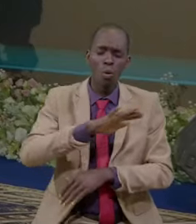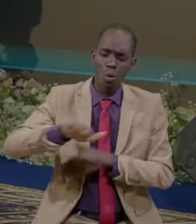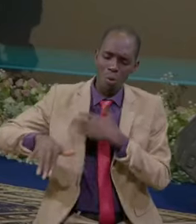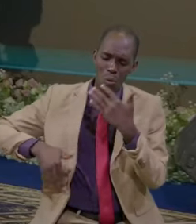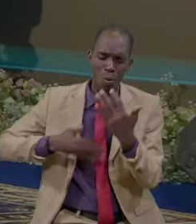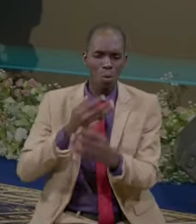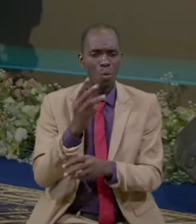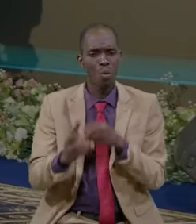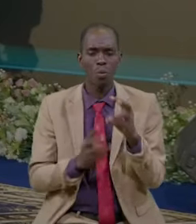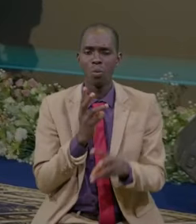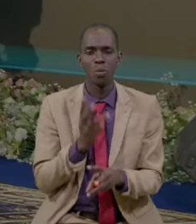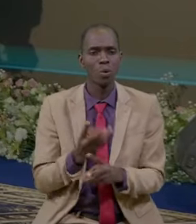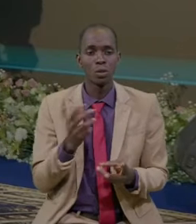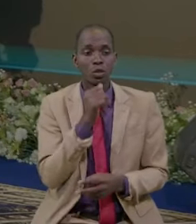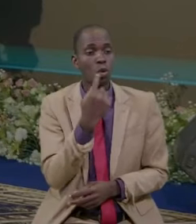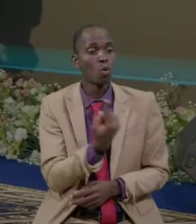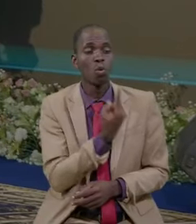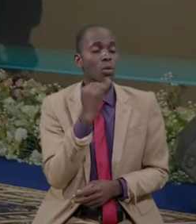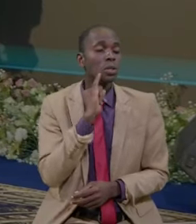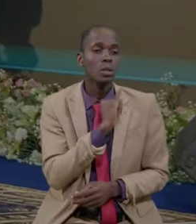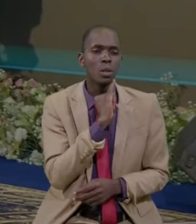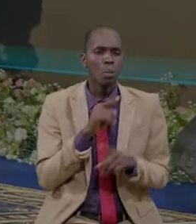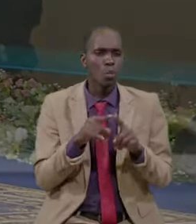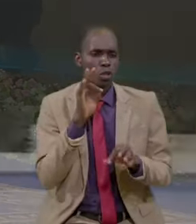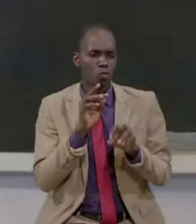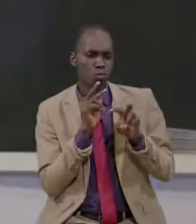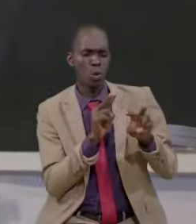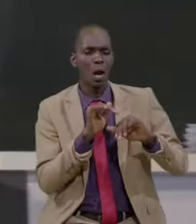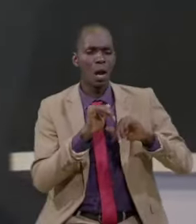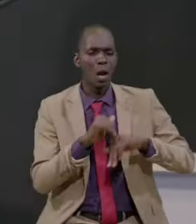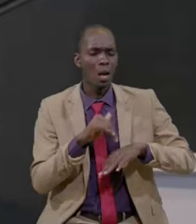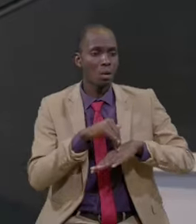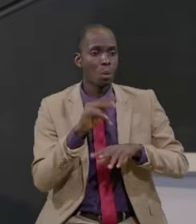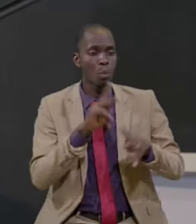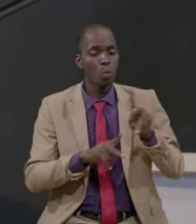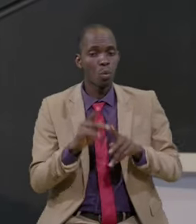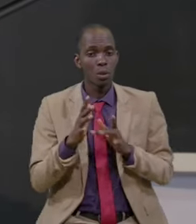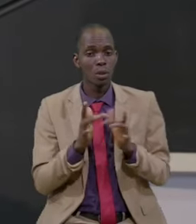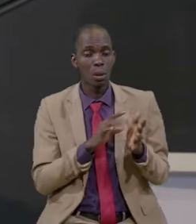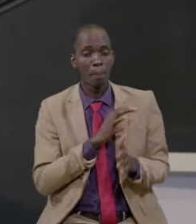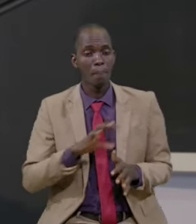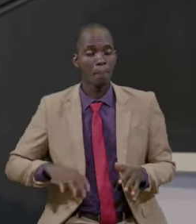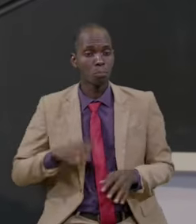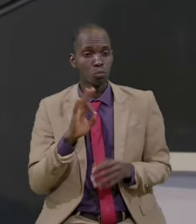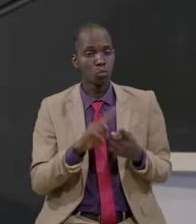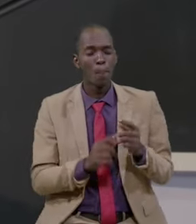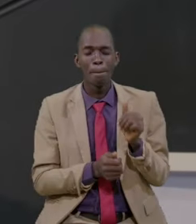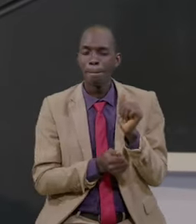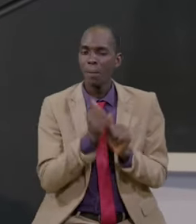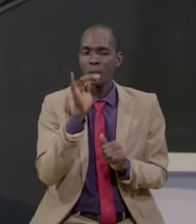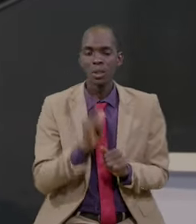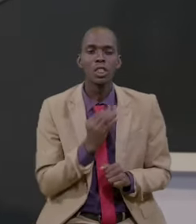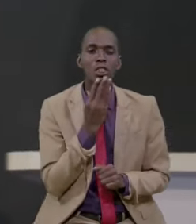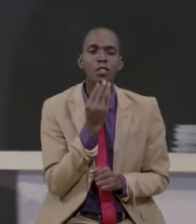regardez ceux à qui Jésus a prêché, c'était en particulier à ces Juifs. Mais